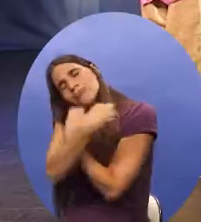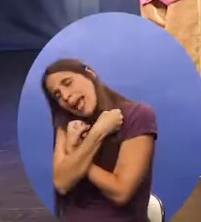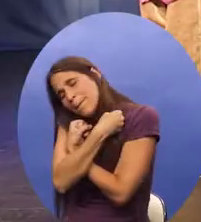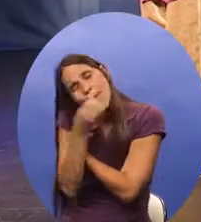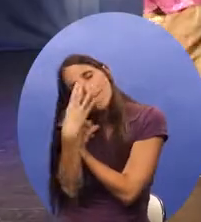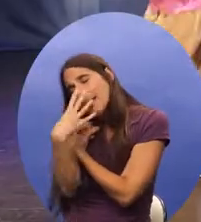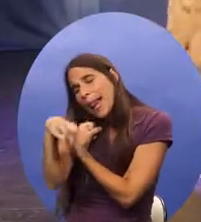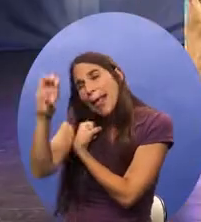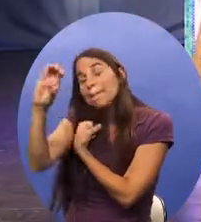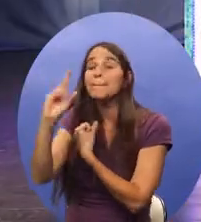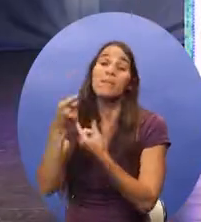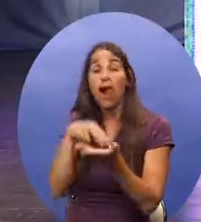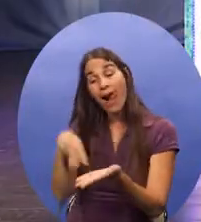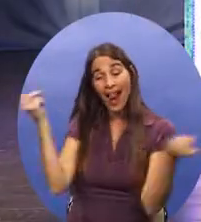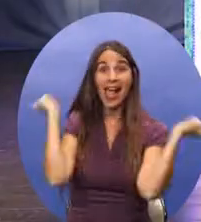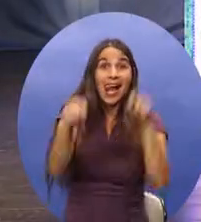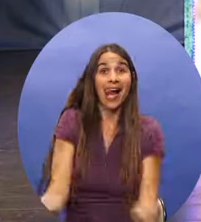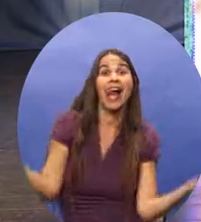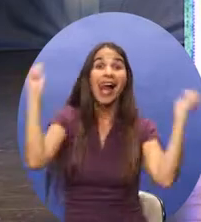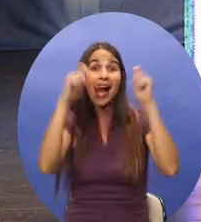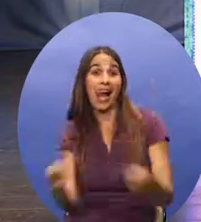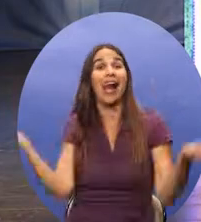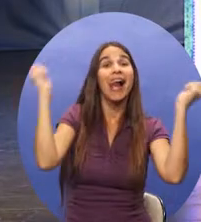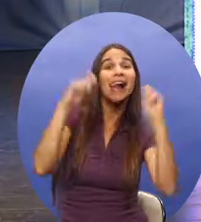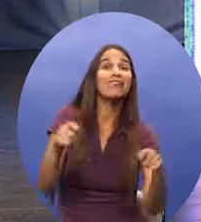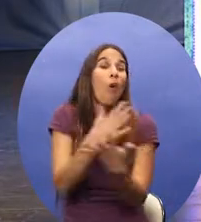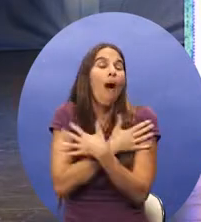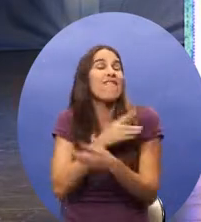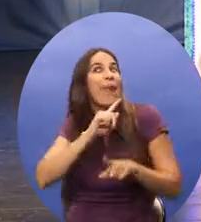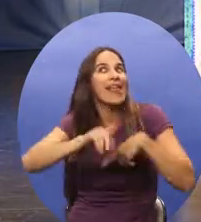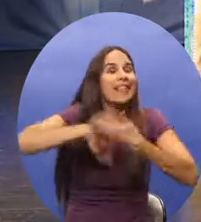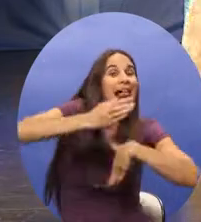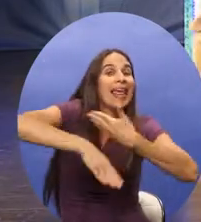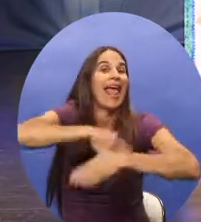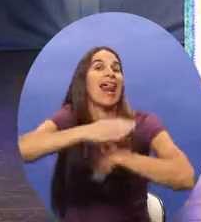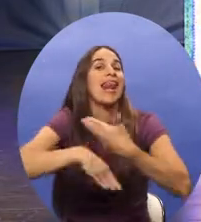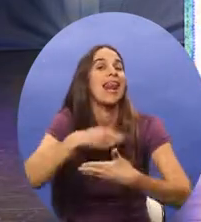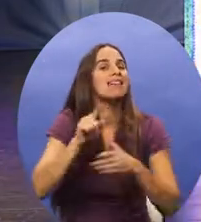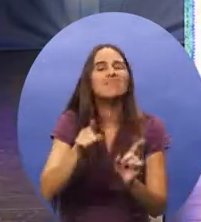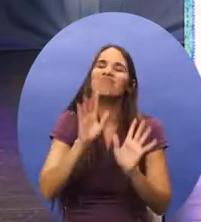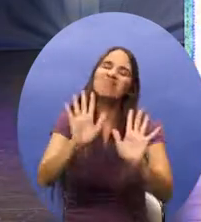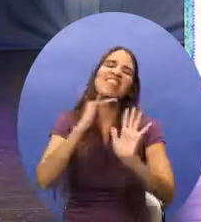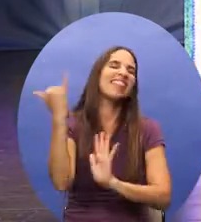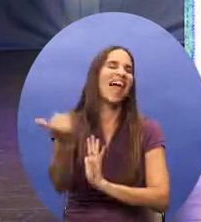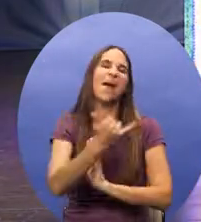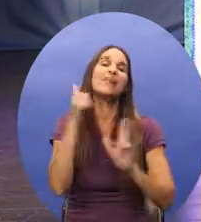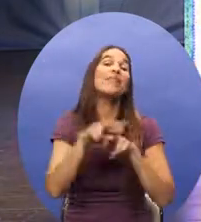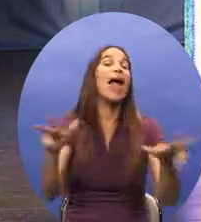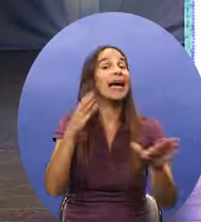הם קופצים בחבל, אוהבים גם גלגולים, ככה זה תמיד